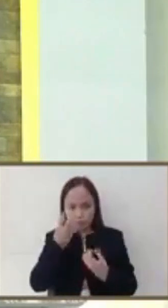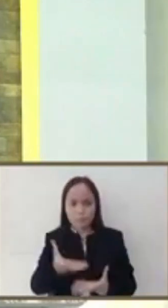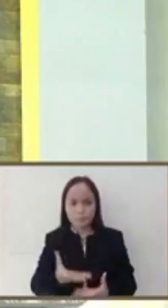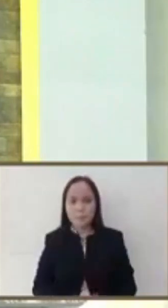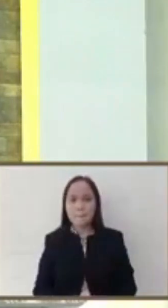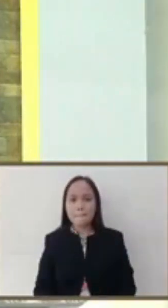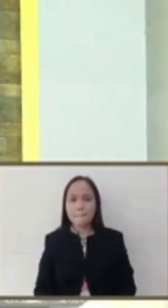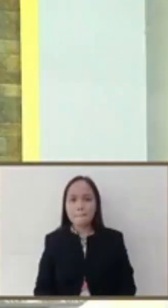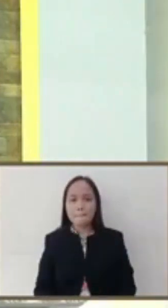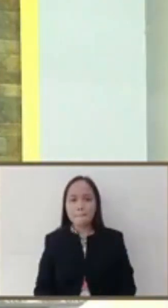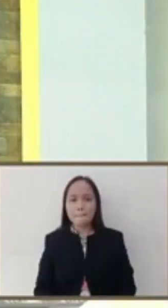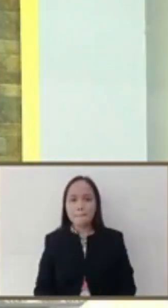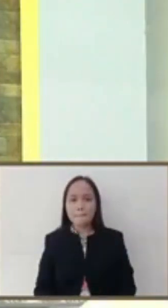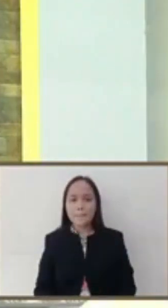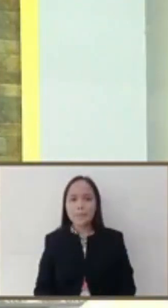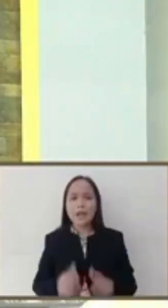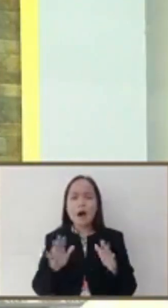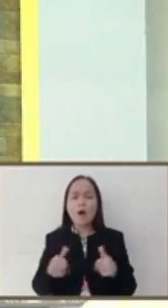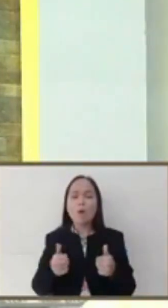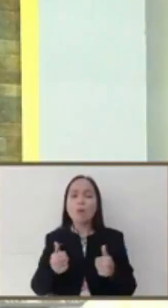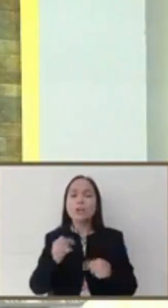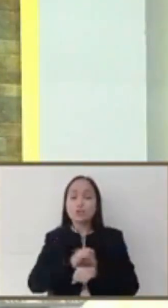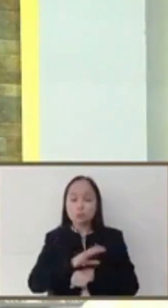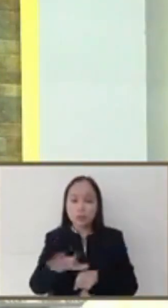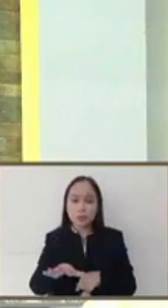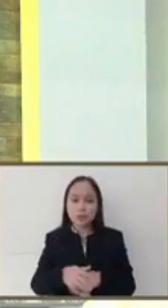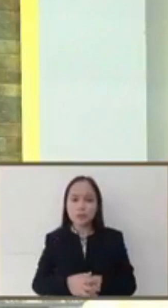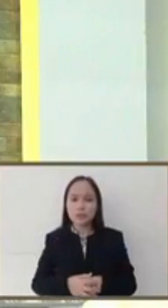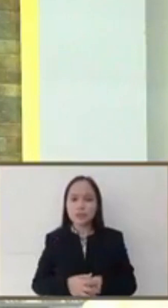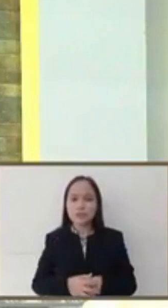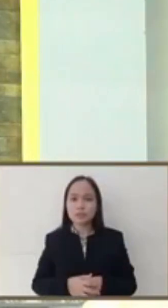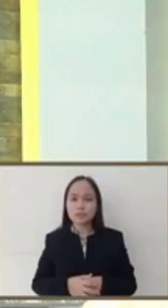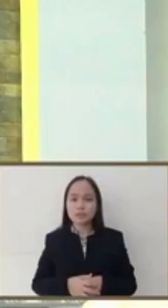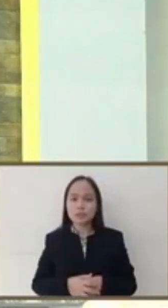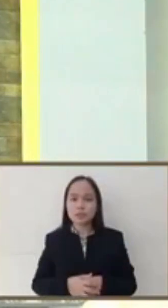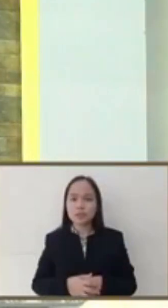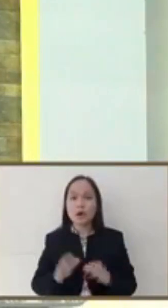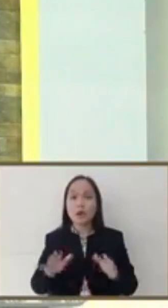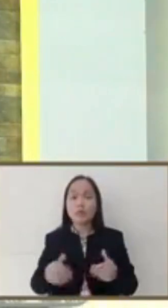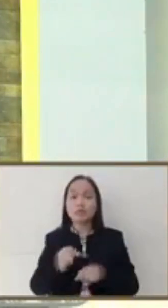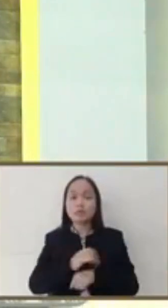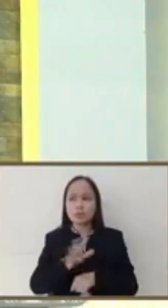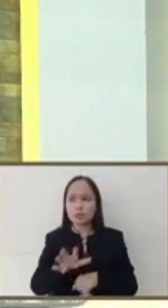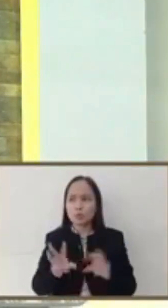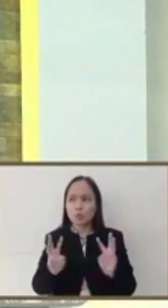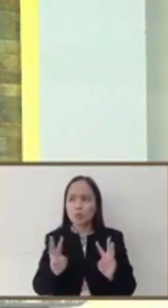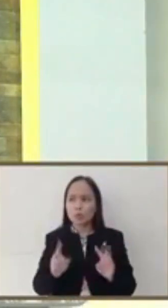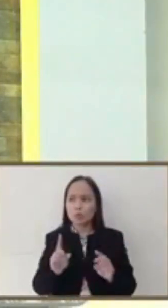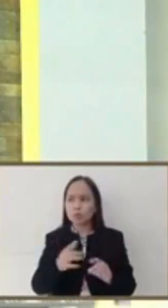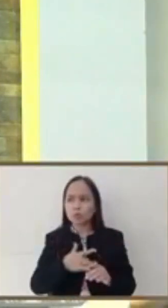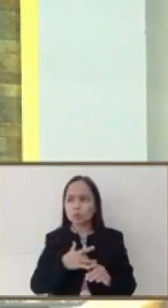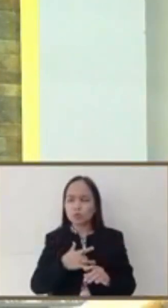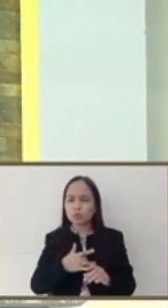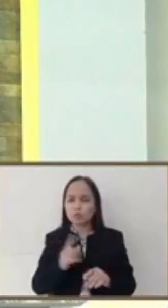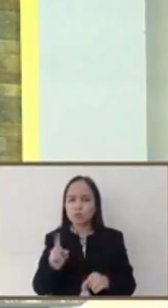understand? Kung gaano yung impluensya, mga kapatid, naging dahilan para sabihin na, boy, ang feeling ko